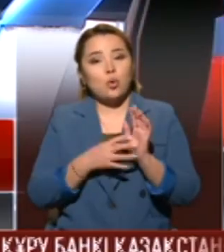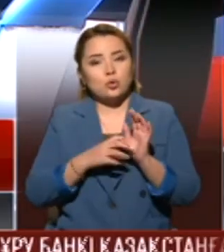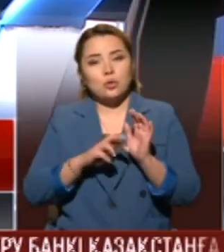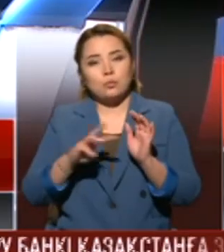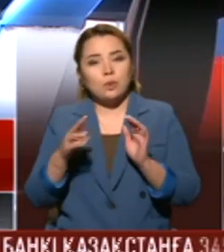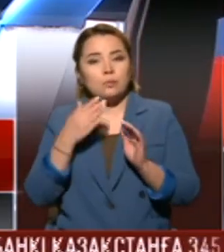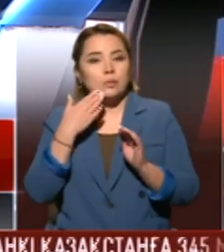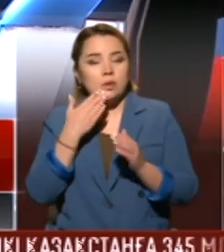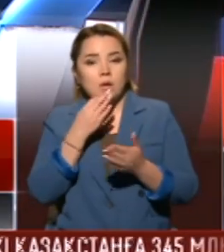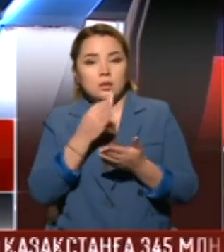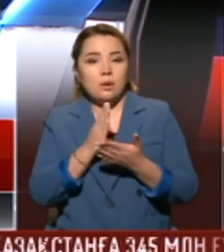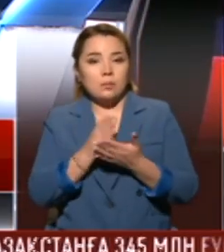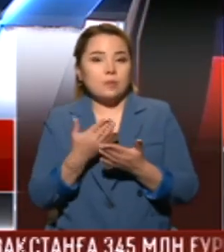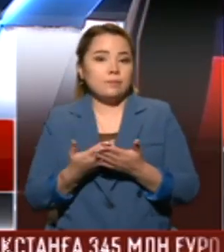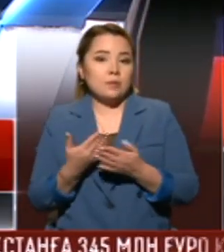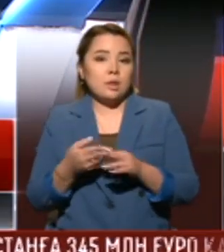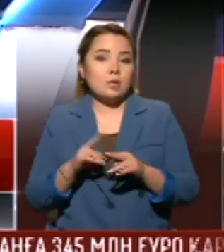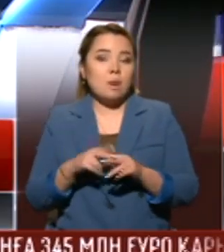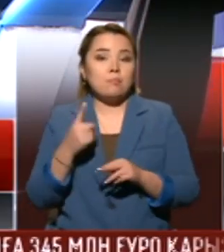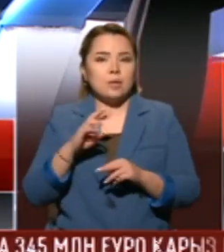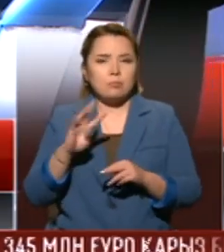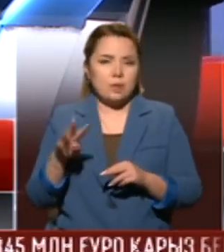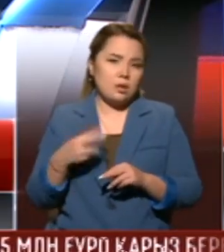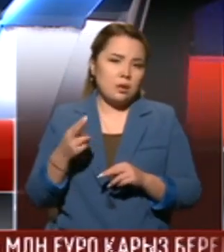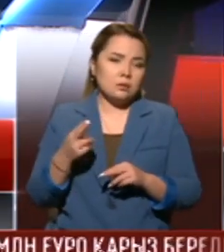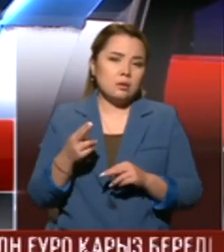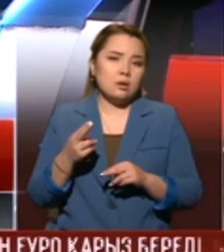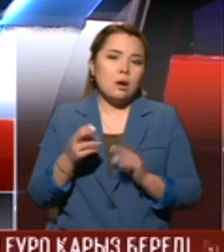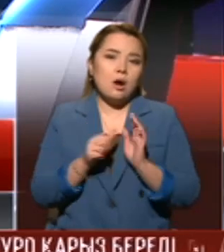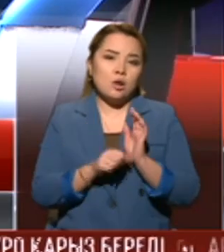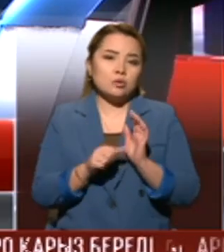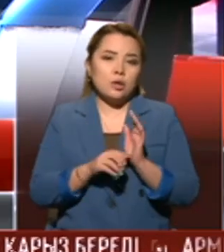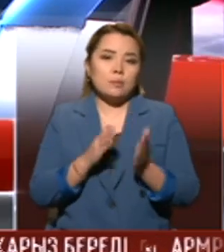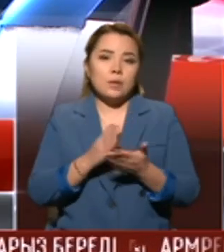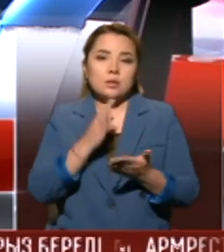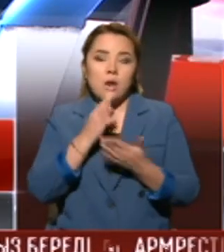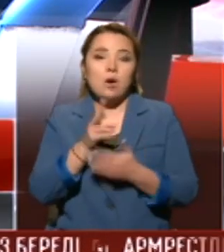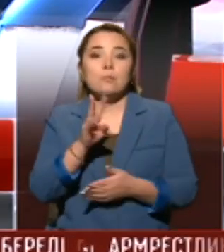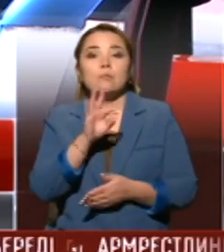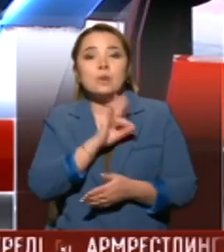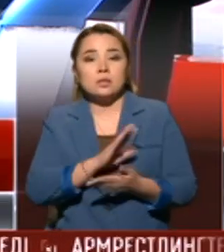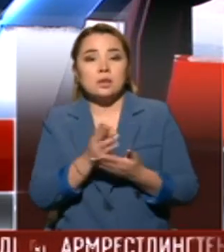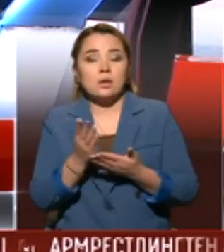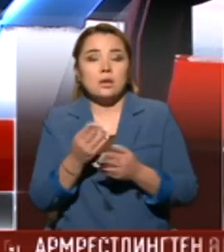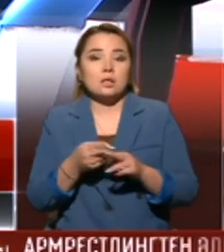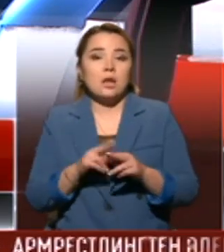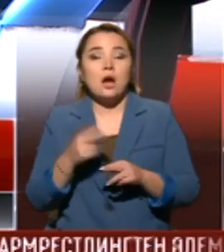Сонда 1 миллиард 600 Бұл кімдер пайдаланады бұл ақшаны?